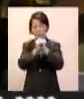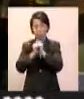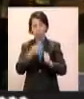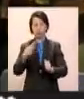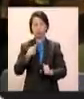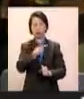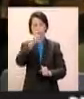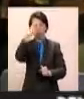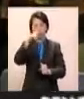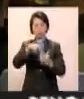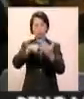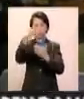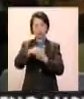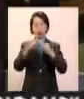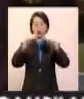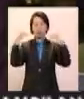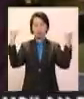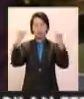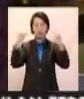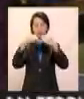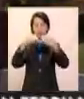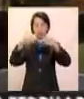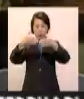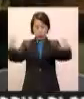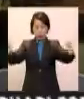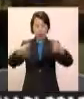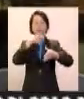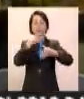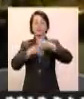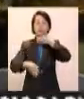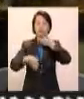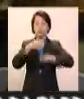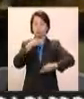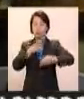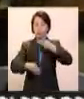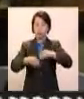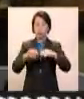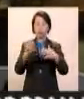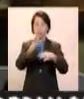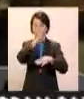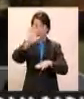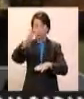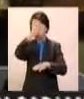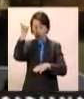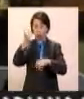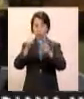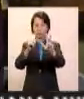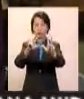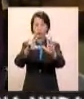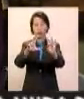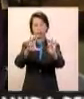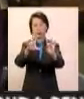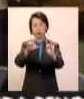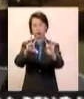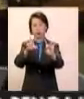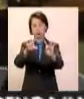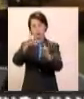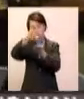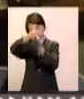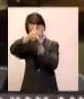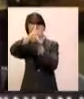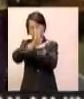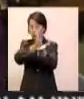dengan untuk acara Majlis Rumah Terbuka MRTM Christmas 2018, dan jangan lupa untuk saksikan secara langsung 8.30 minit malam di TV1 yang bawakan untuk